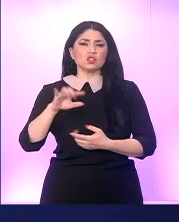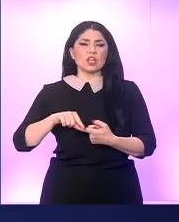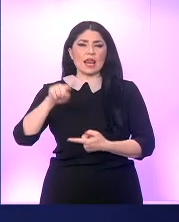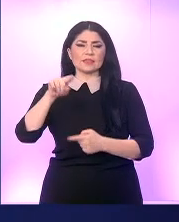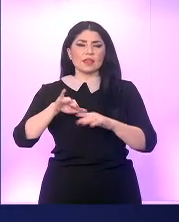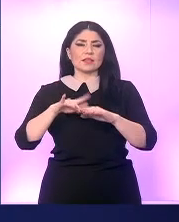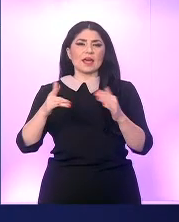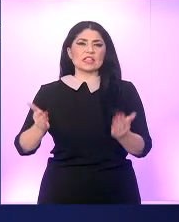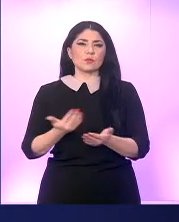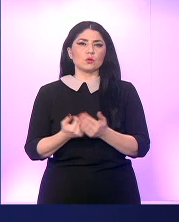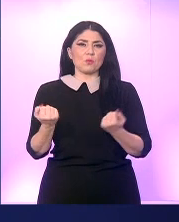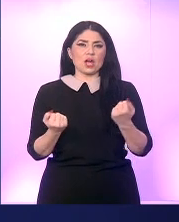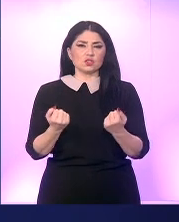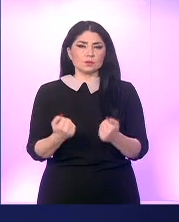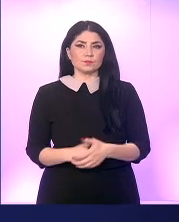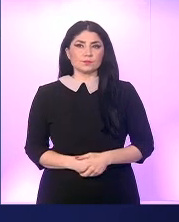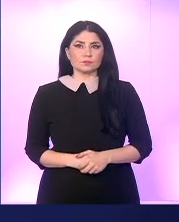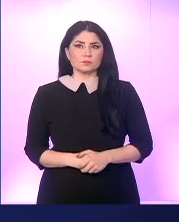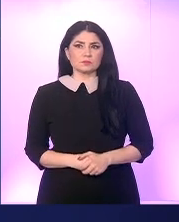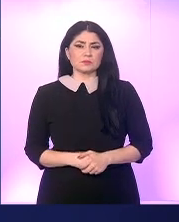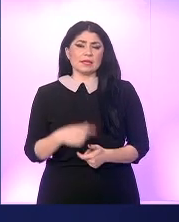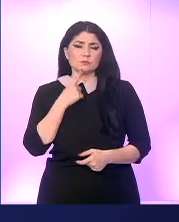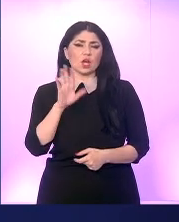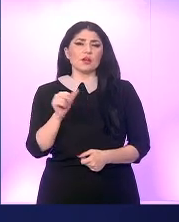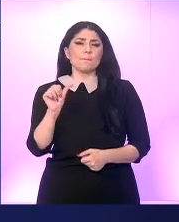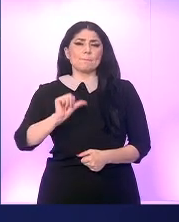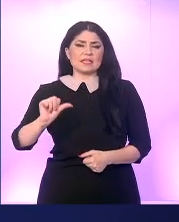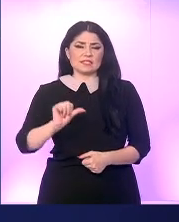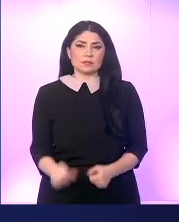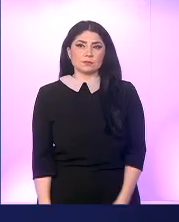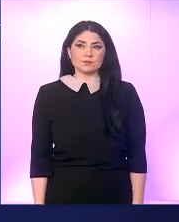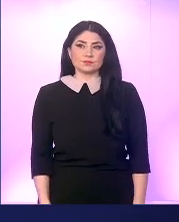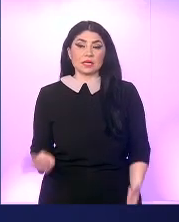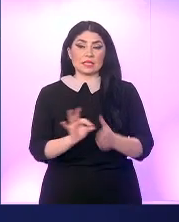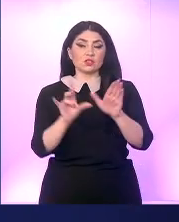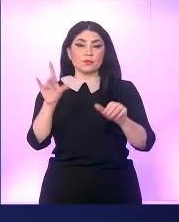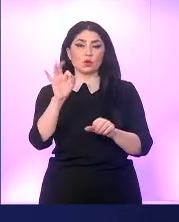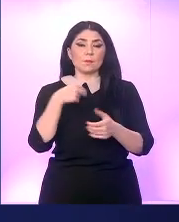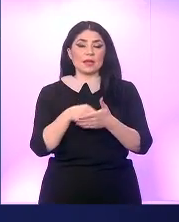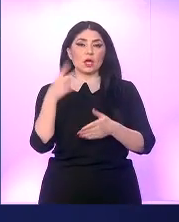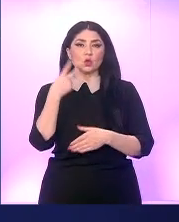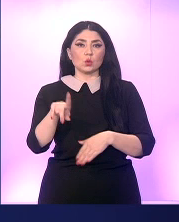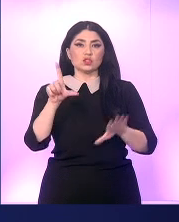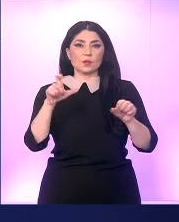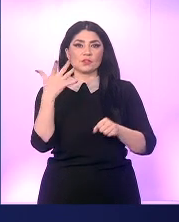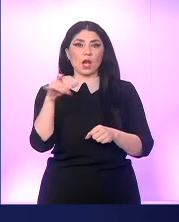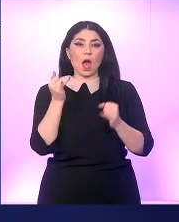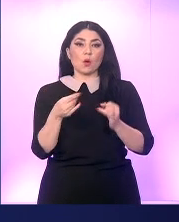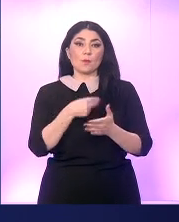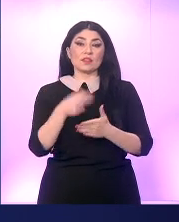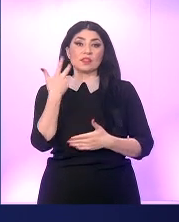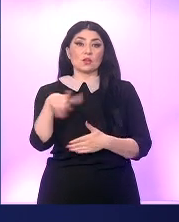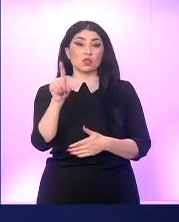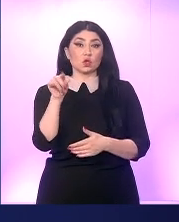de litri și, spre exemplu, al unui șofer care are o mașină pe benzină. El plătea pe 7 octombrie 275 de lei, acum plătește